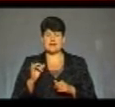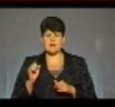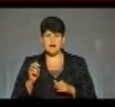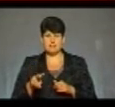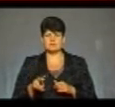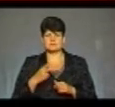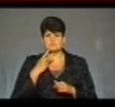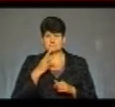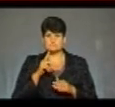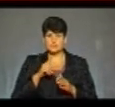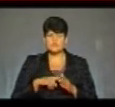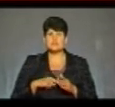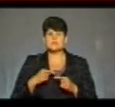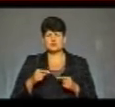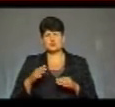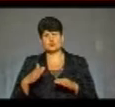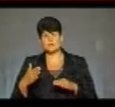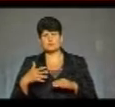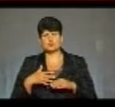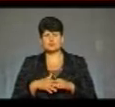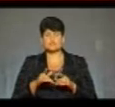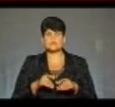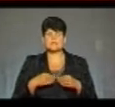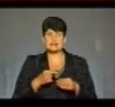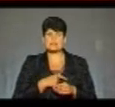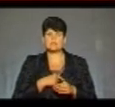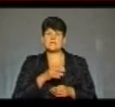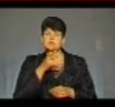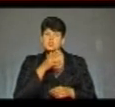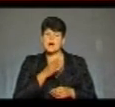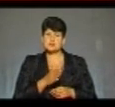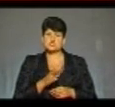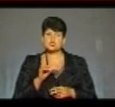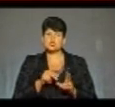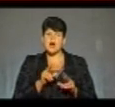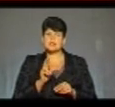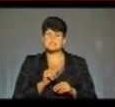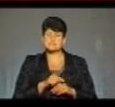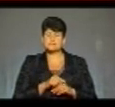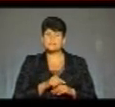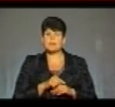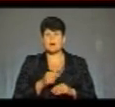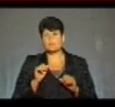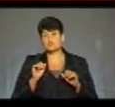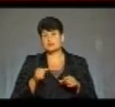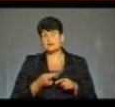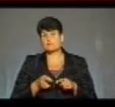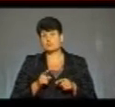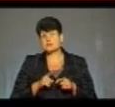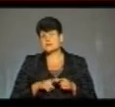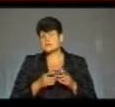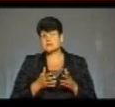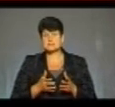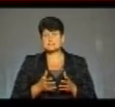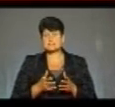далі. Так? З іншої сторони, він розуміє, що він дає депутатам певний час. Так, певний шанс. Хоча з іншої сторони, можливо, це такий свого роду